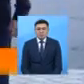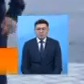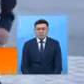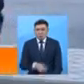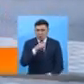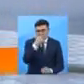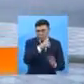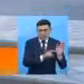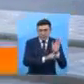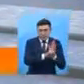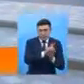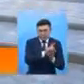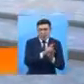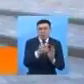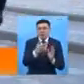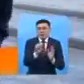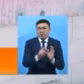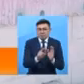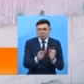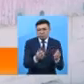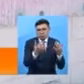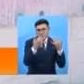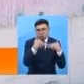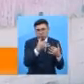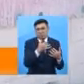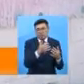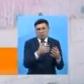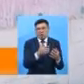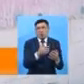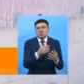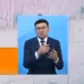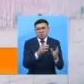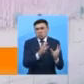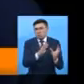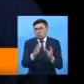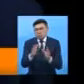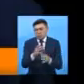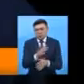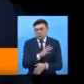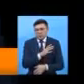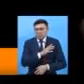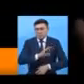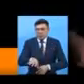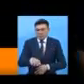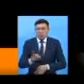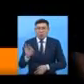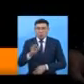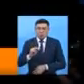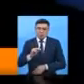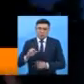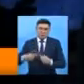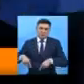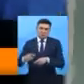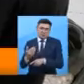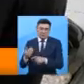С начала года случаев отравления газом на территории города не зарегистрировано. Об этом сообщил главный специалист управления по чрезвычайным ситуациям города